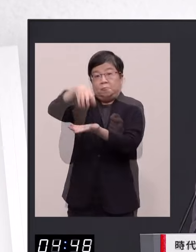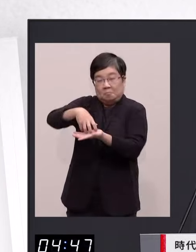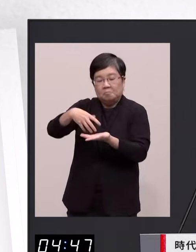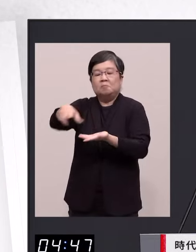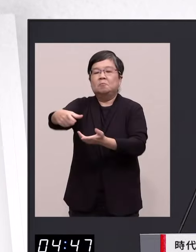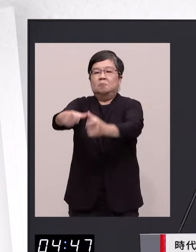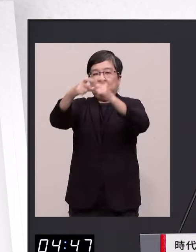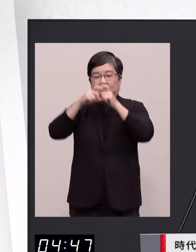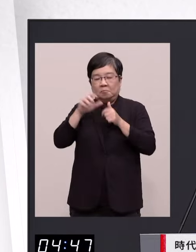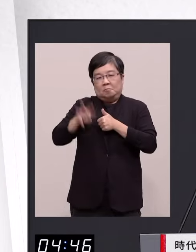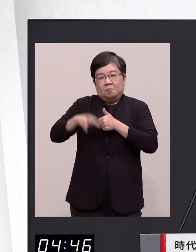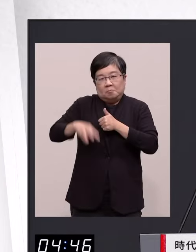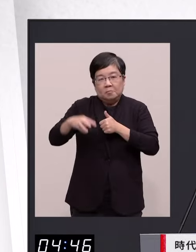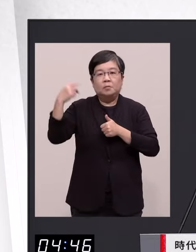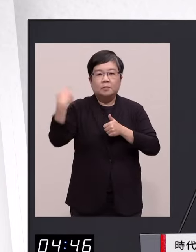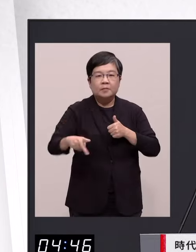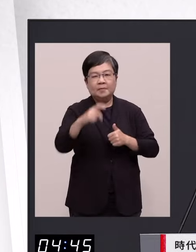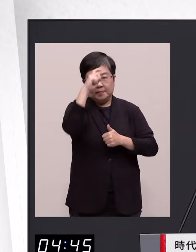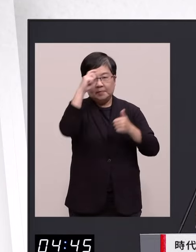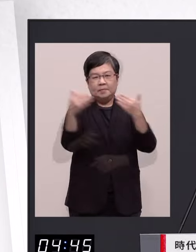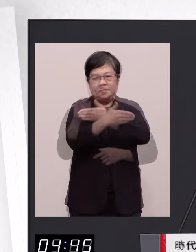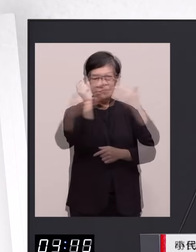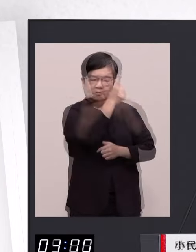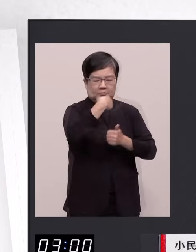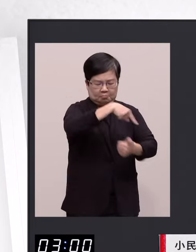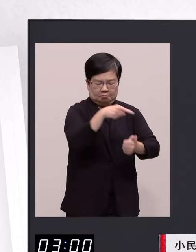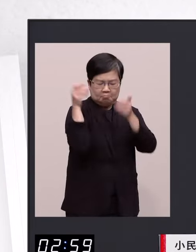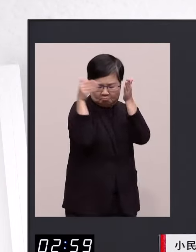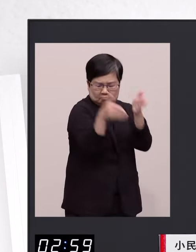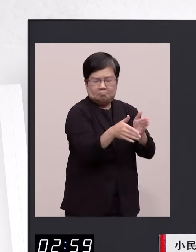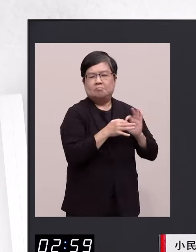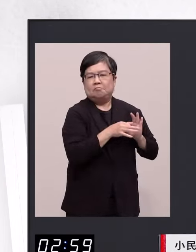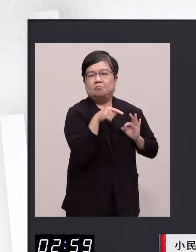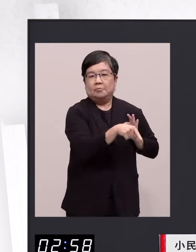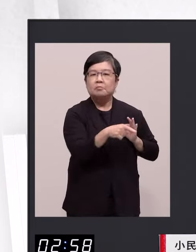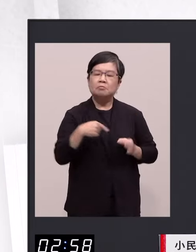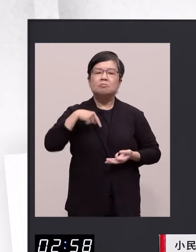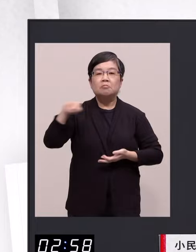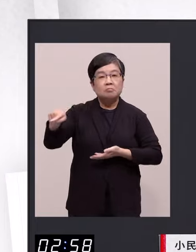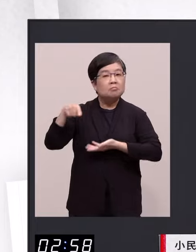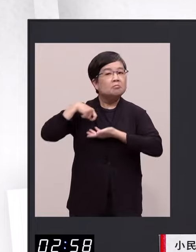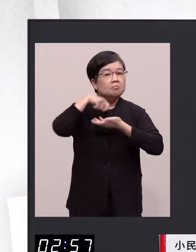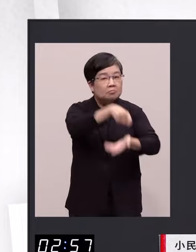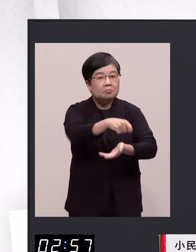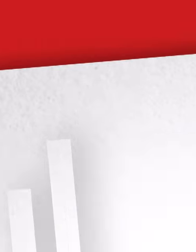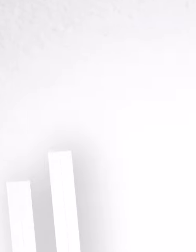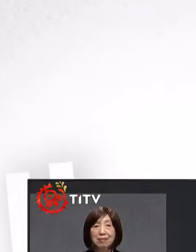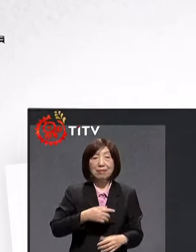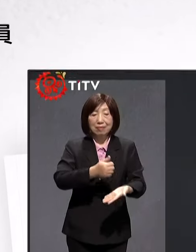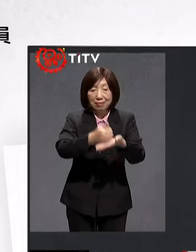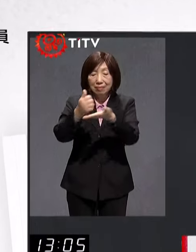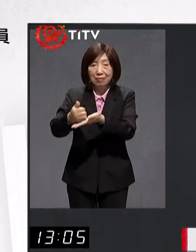线电视频道发表政见，加深选民对不同政党理念之认识。